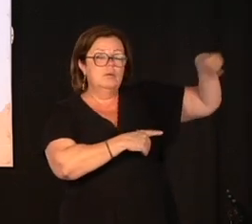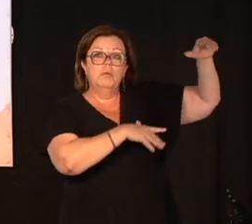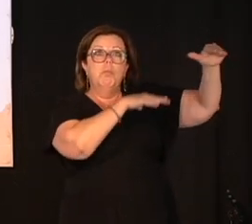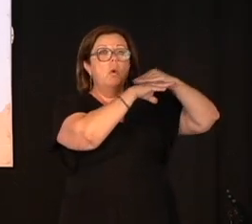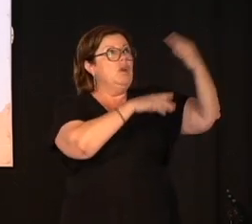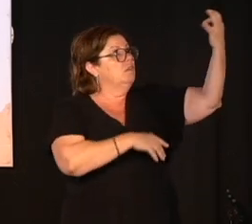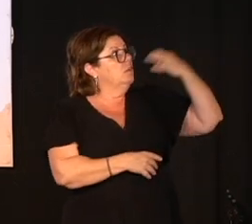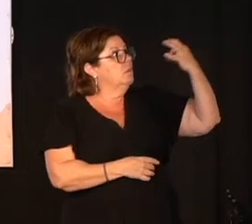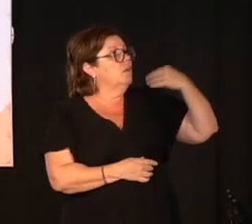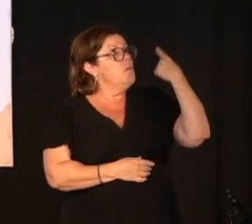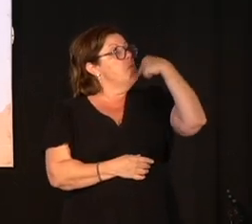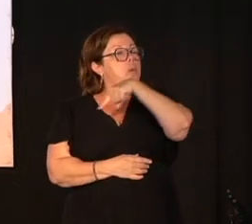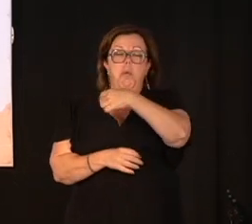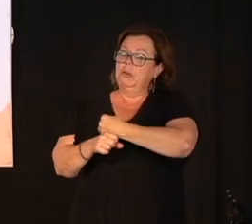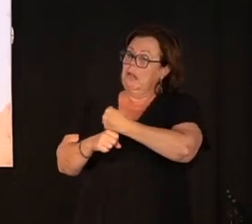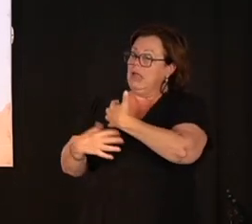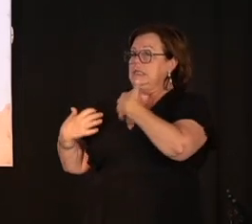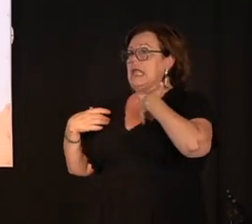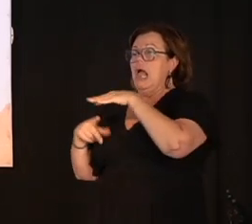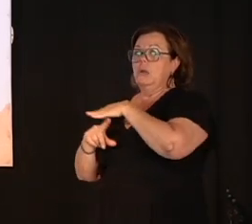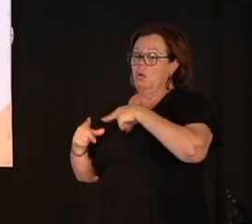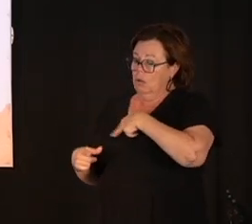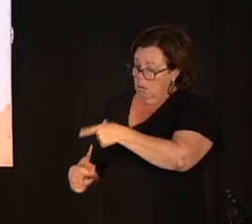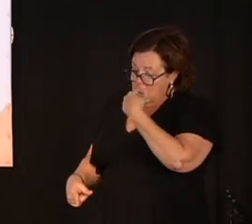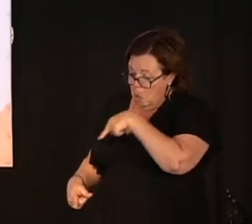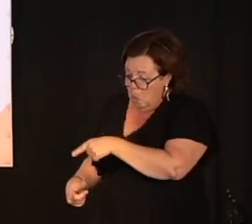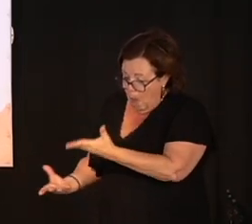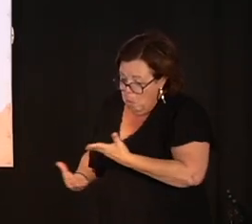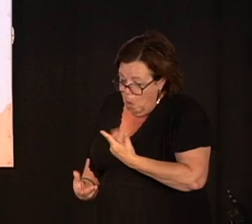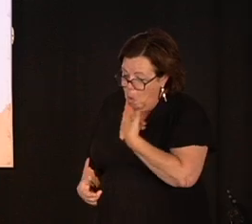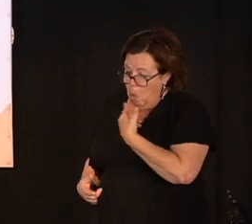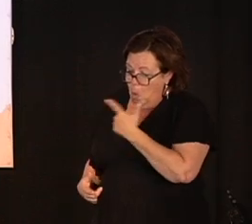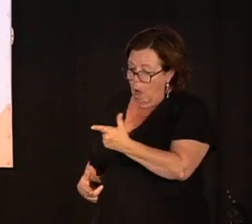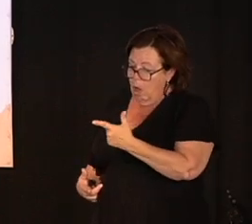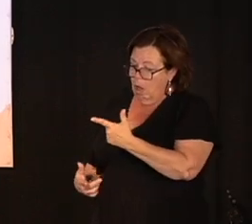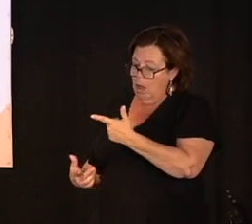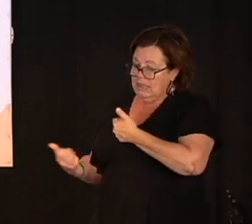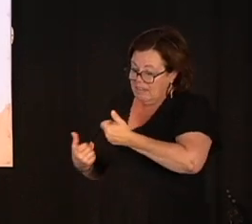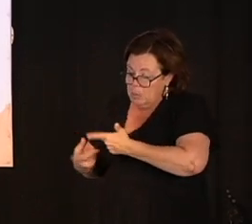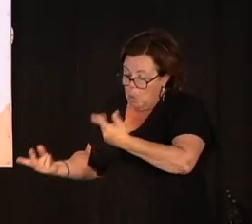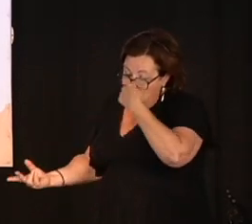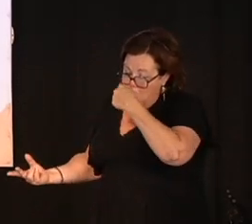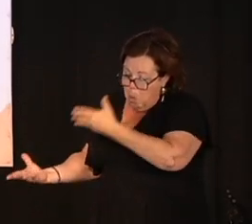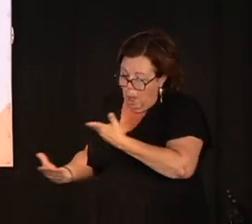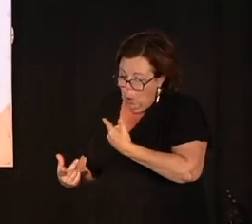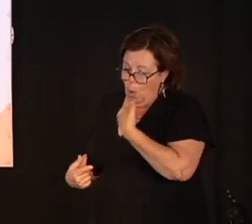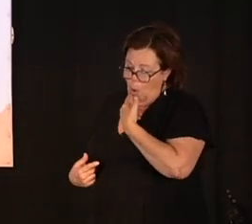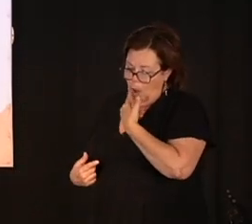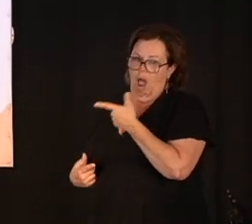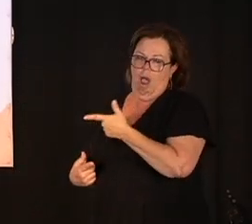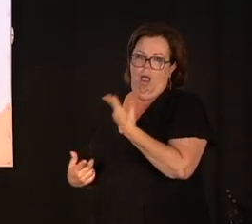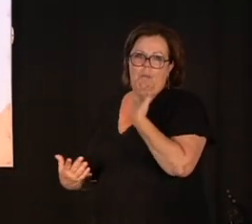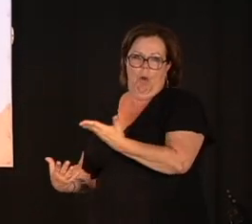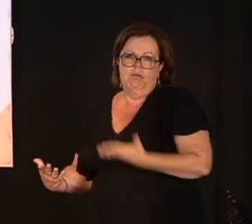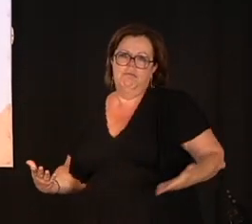sociales? À quoi ça sert un service public de la recherche? Je pense qu'il est très bien de faire des manifestations comme ça, et je ne sais pas ce qu'en pense Aurélie,